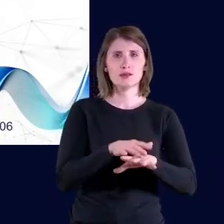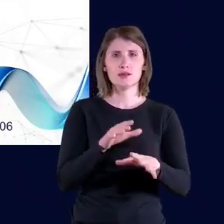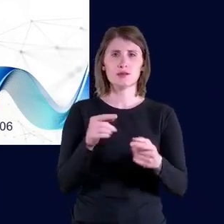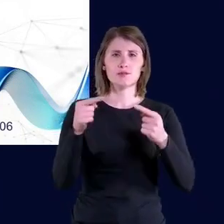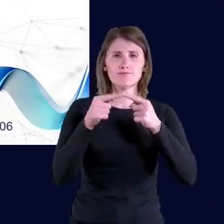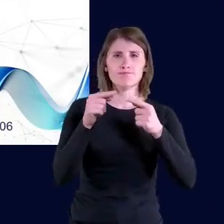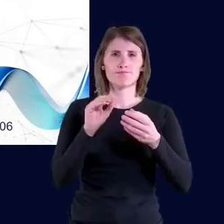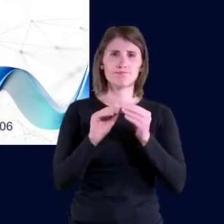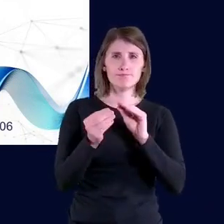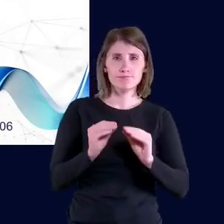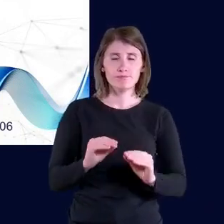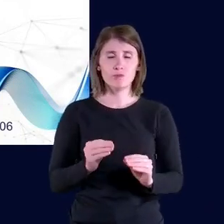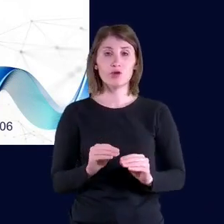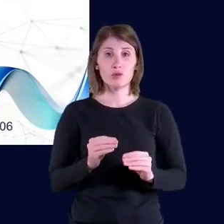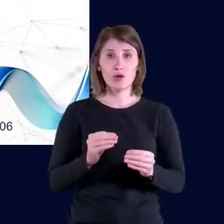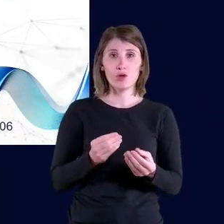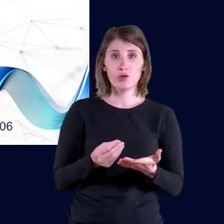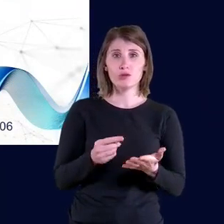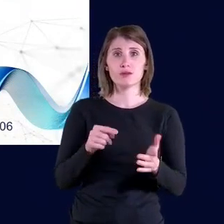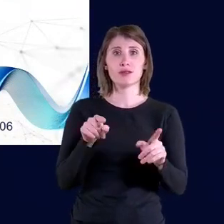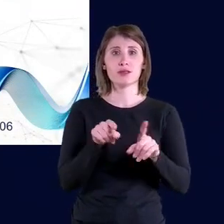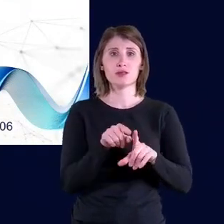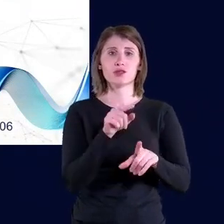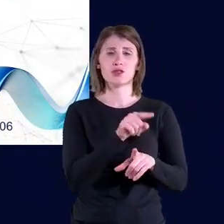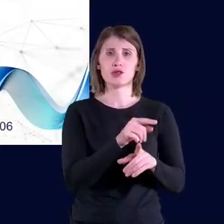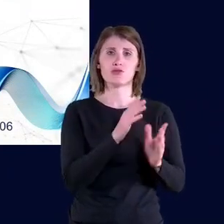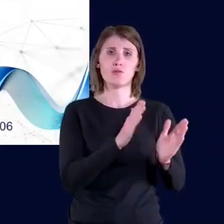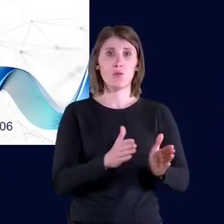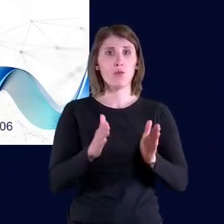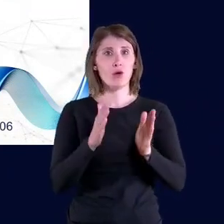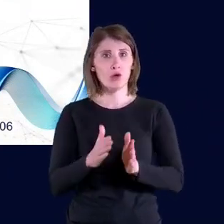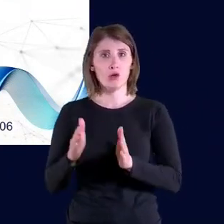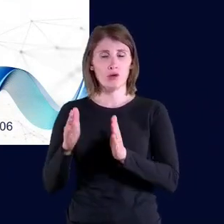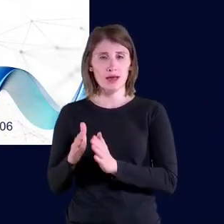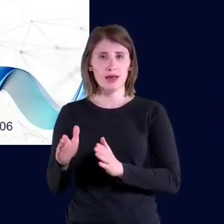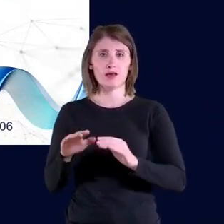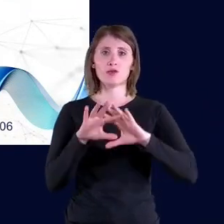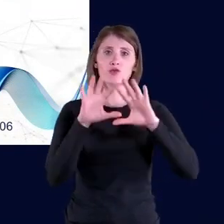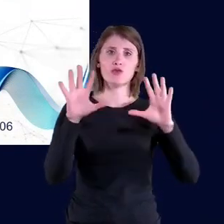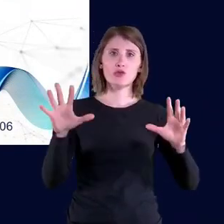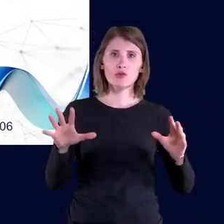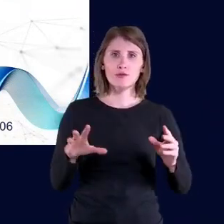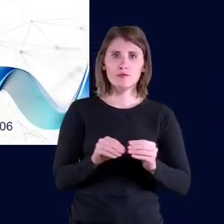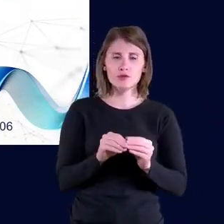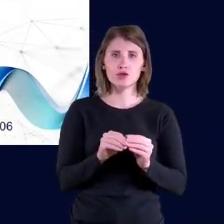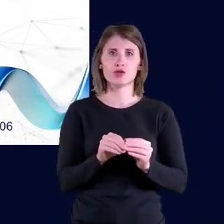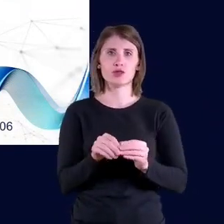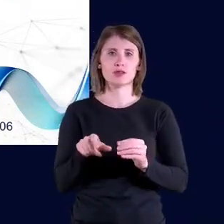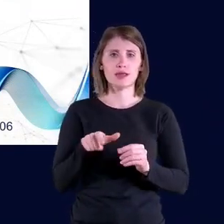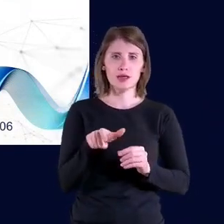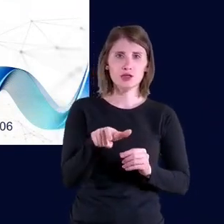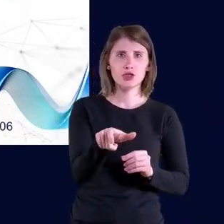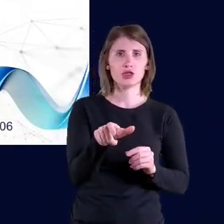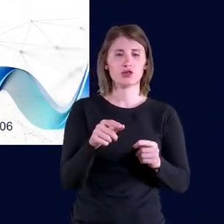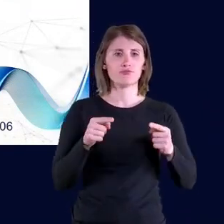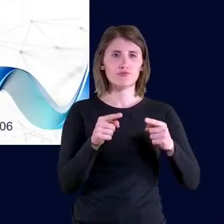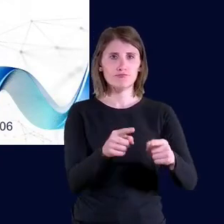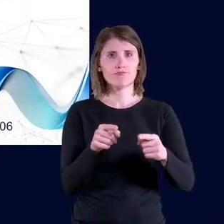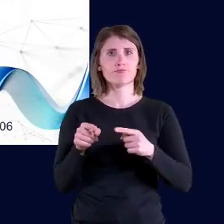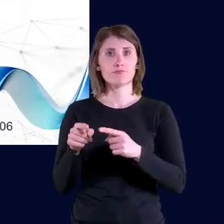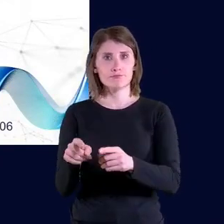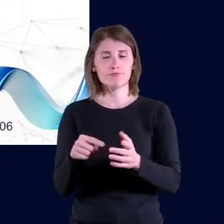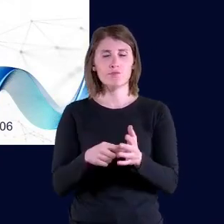i stanów które po sobie następują wszystkie alternatywne ścieżki procesu digitalizacji